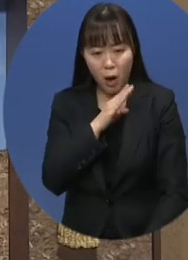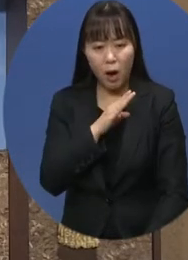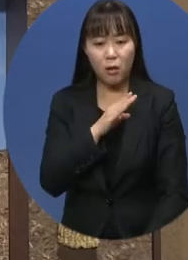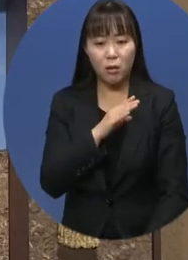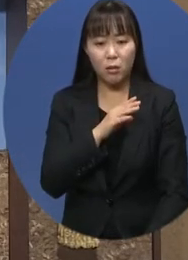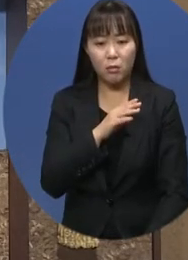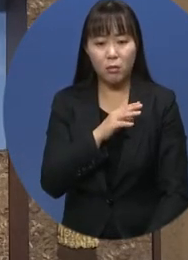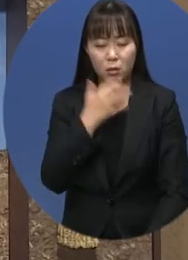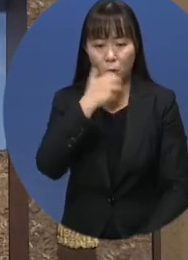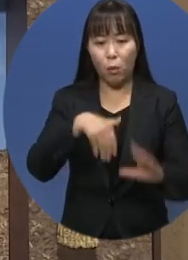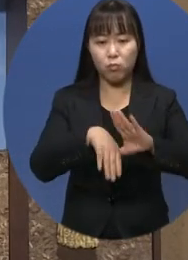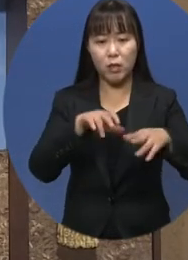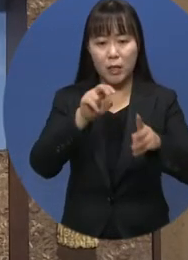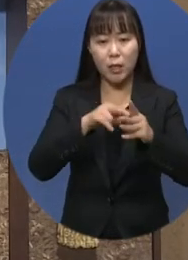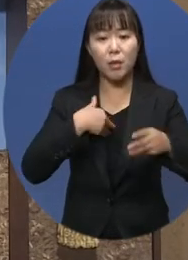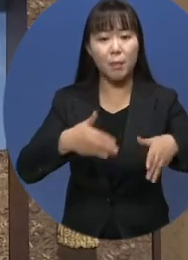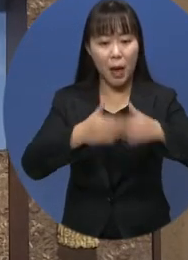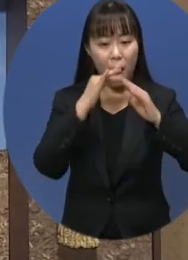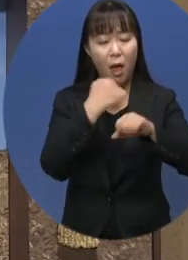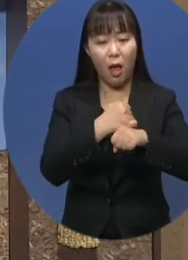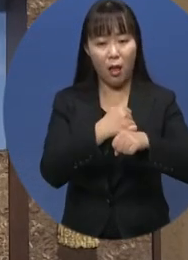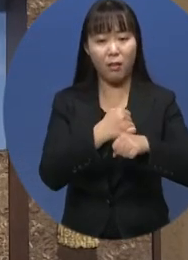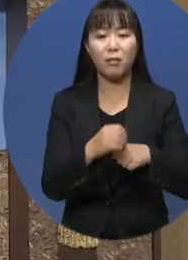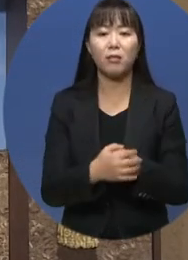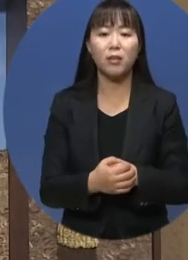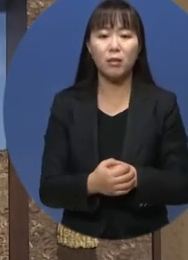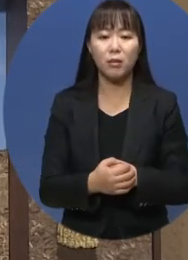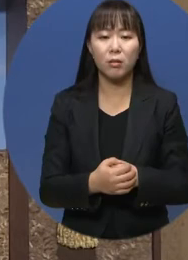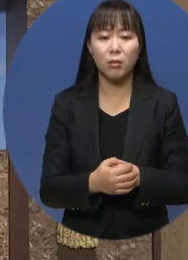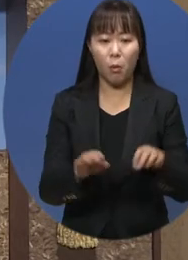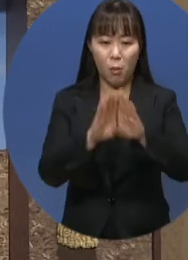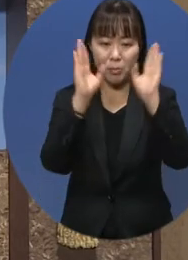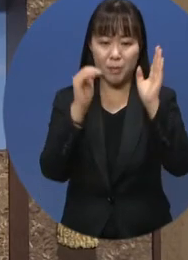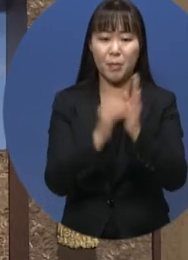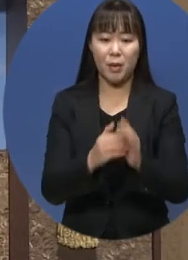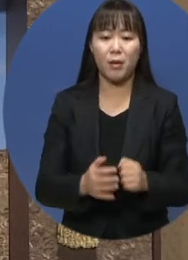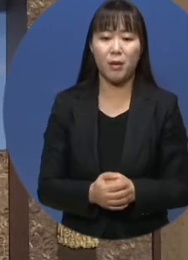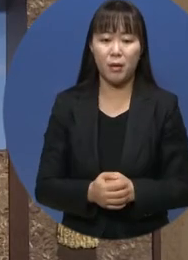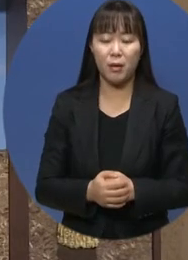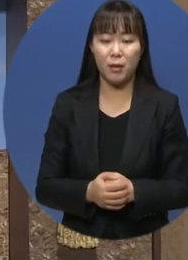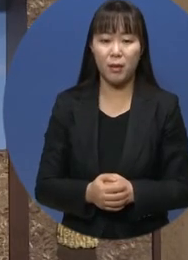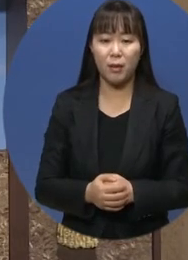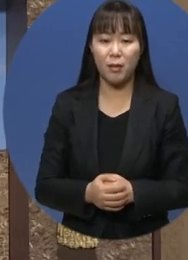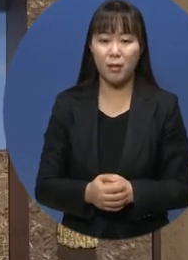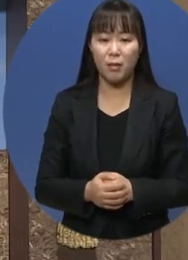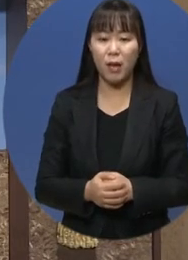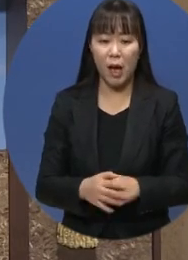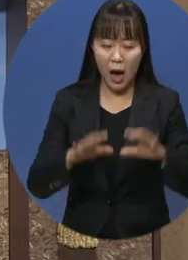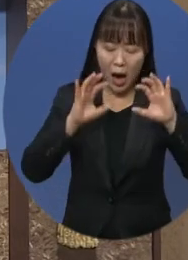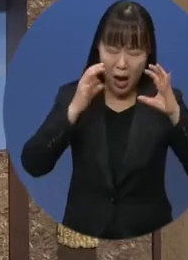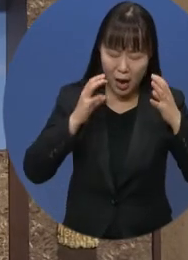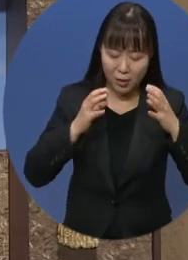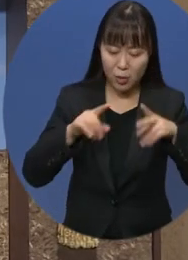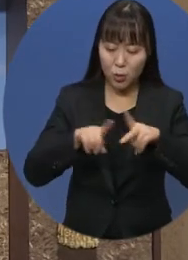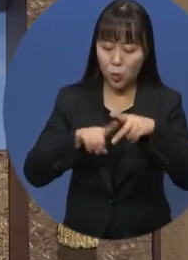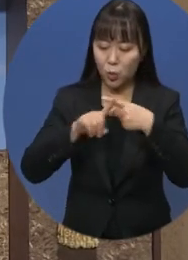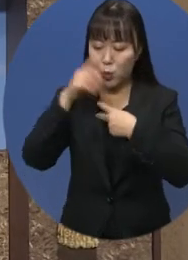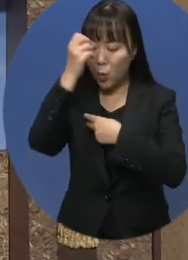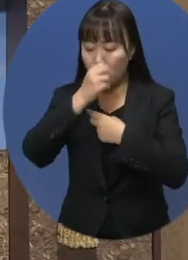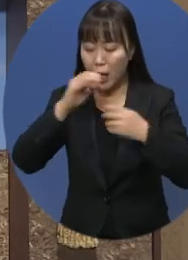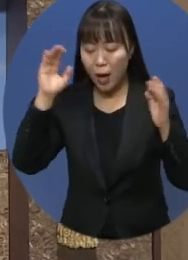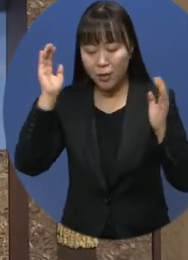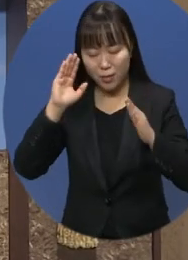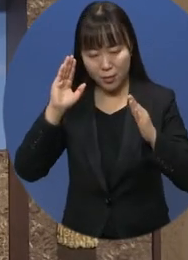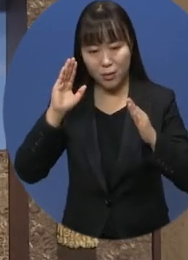금성 문화 센터를 제가 만들게요 예 성문화센터 오픈했습니다 아 그래서 어린 아이들 초 중 고등학교